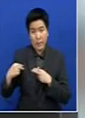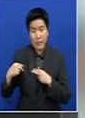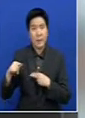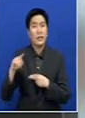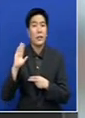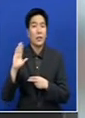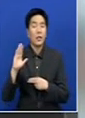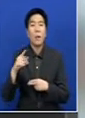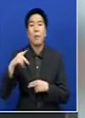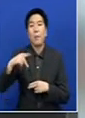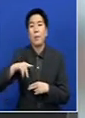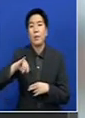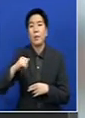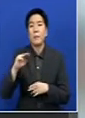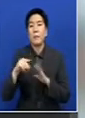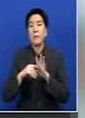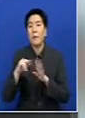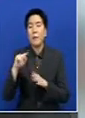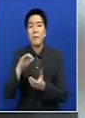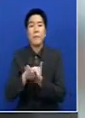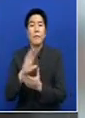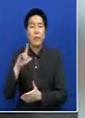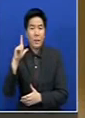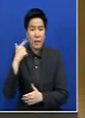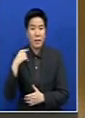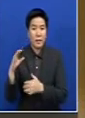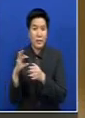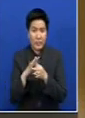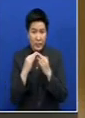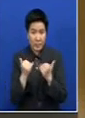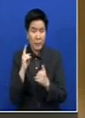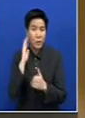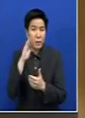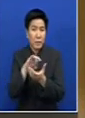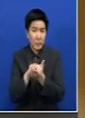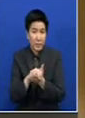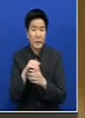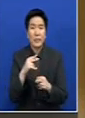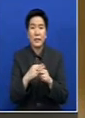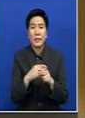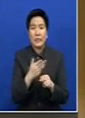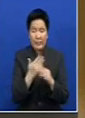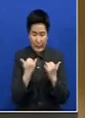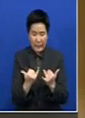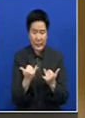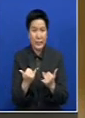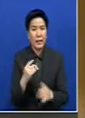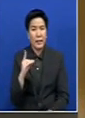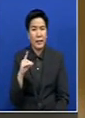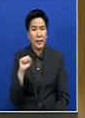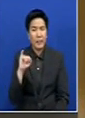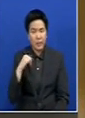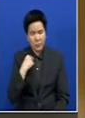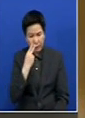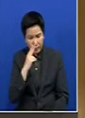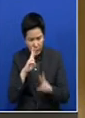พชรแล้วก็มีบุคคลที่เกี่ยวข้องอีกอย่างเช่นคุณวันชัยหงเหินซึ่งเป็นสามีของคุณกาญจนาภาทางดีไซน์เขา